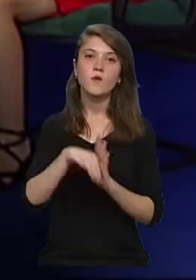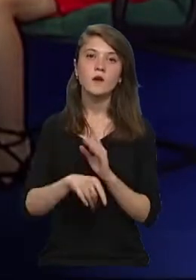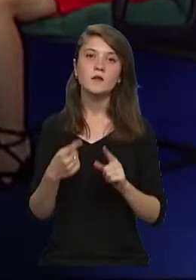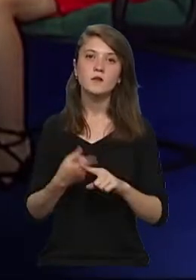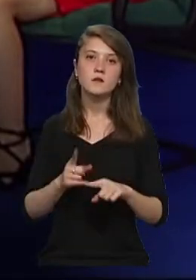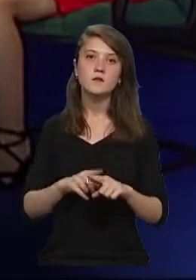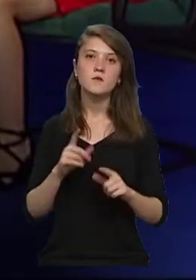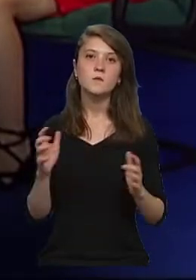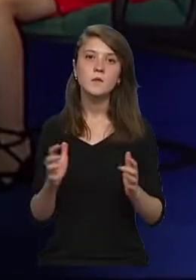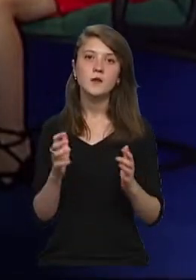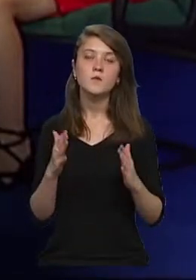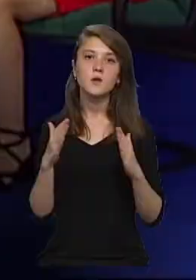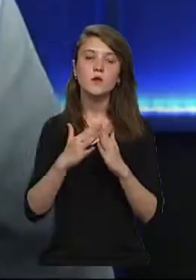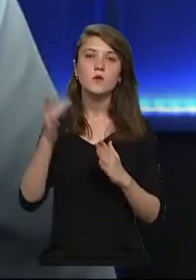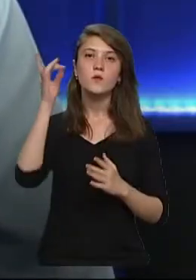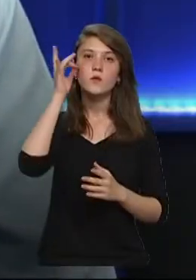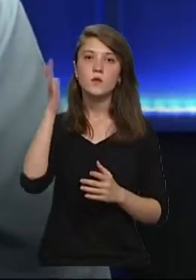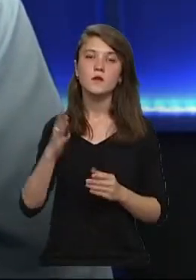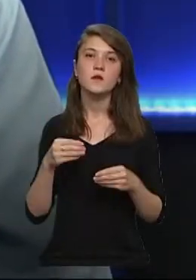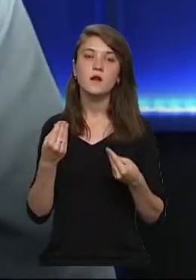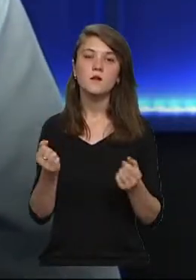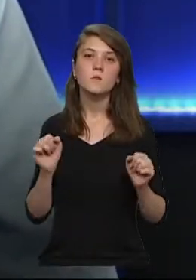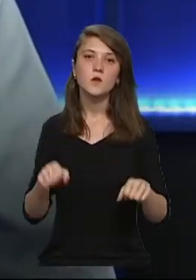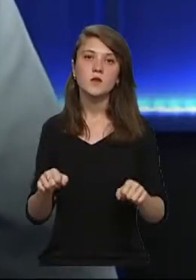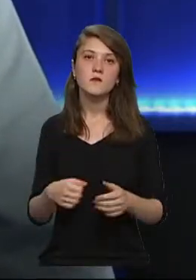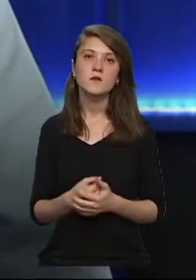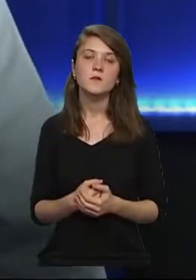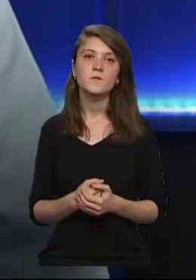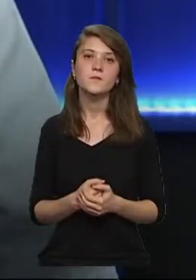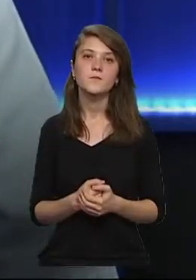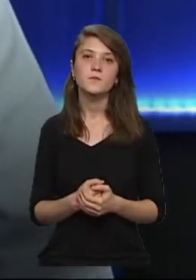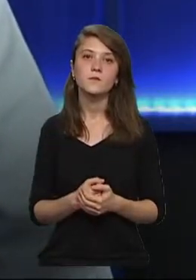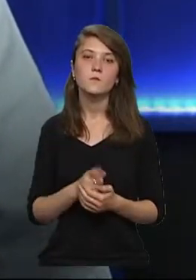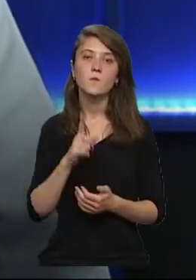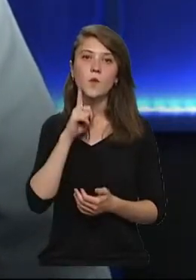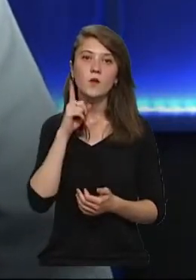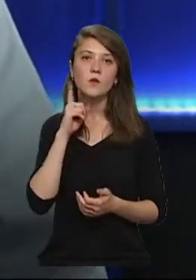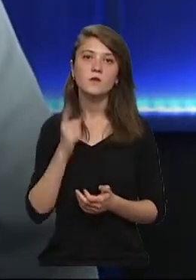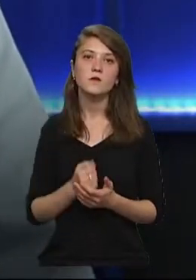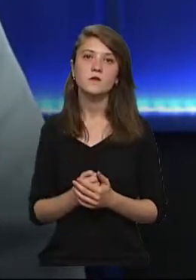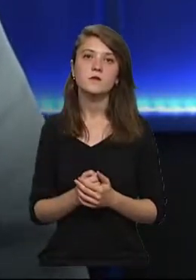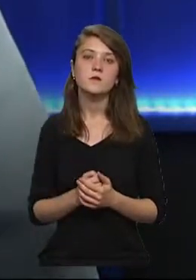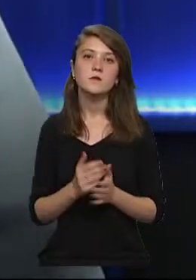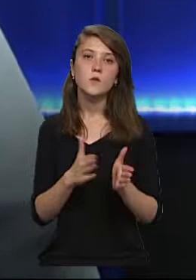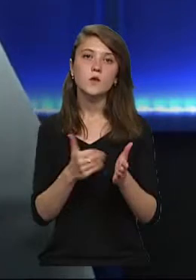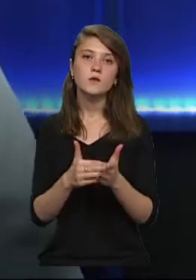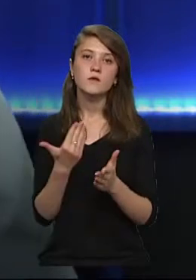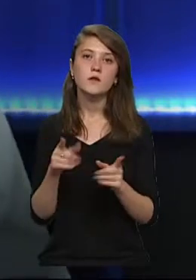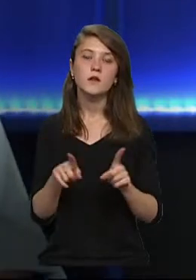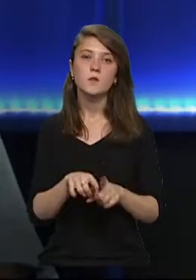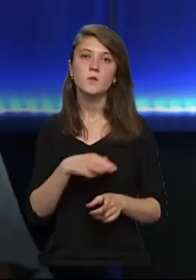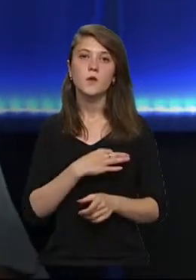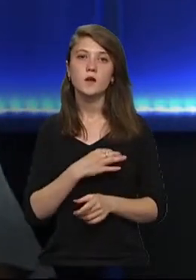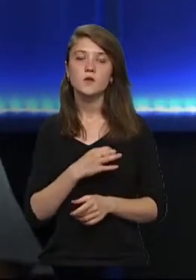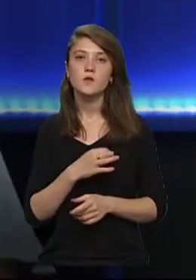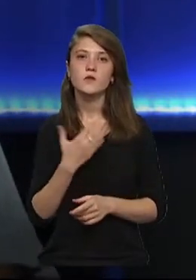щоб зберегти цей будинок культури, дати можливість. Ну, ми до молодь спонукаємо. Ви такі байдужі, ви